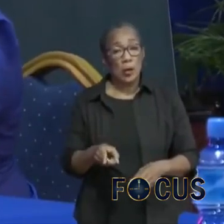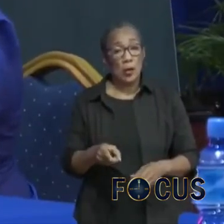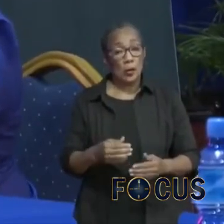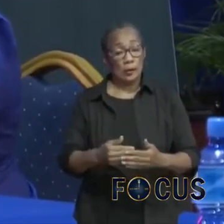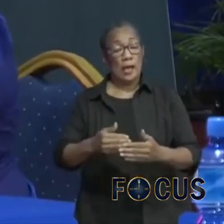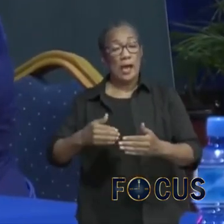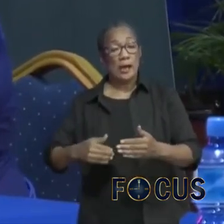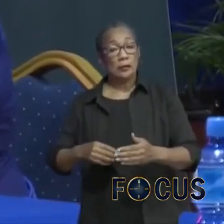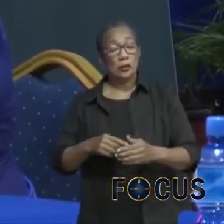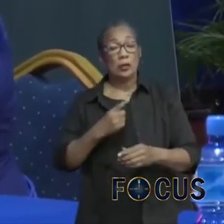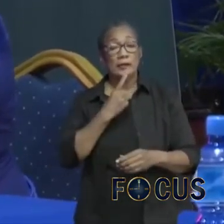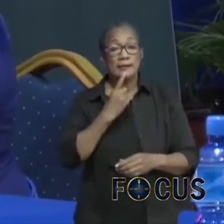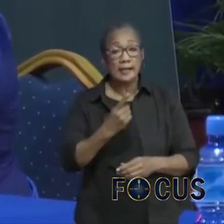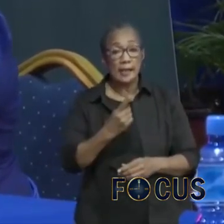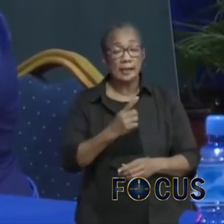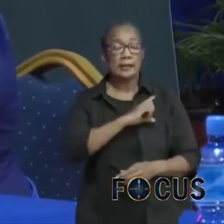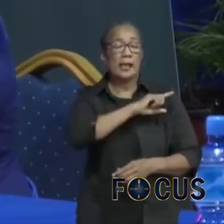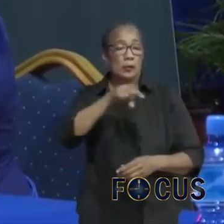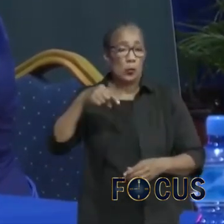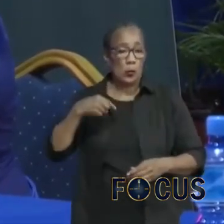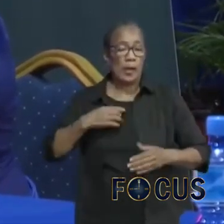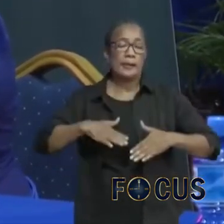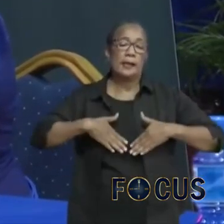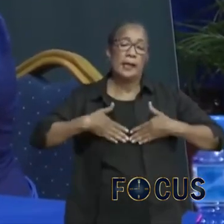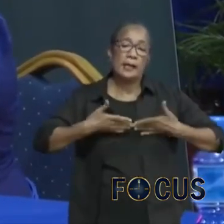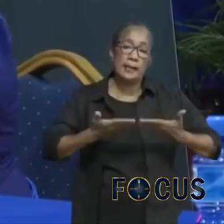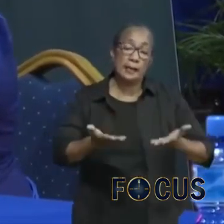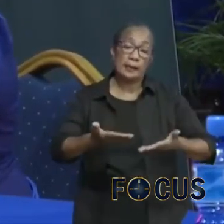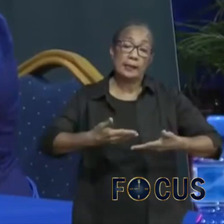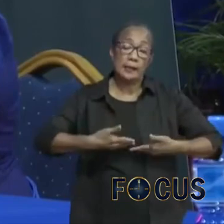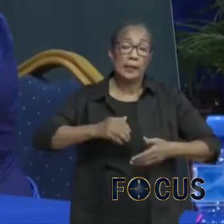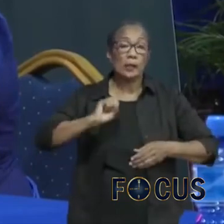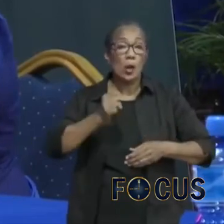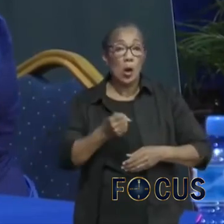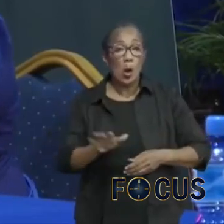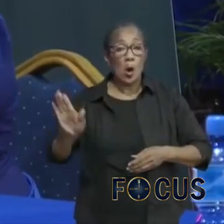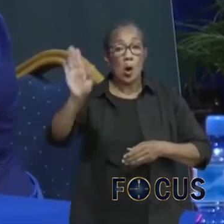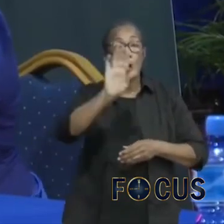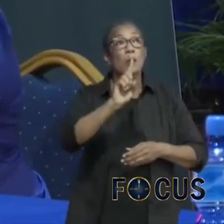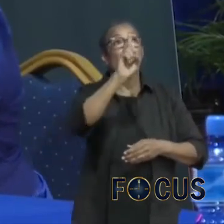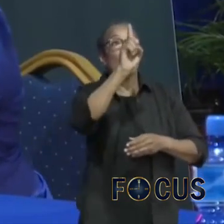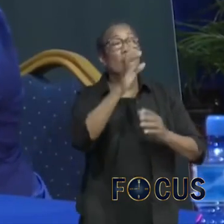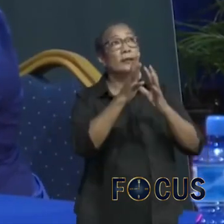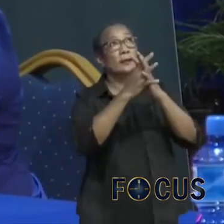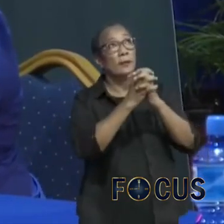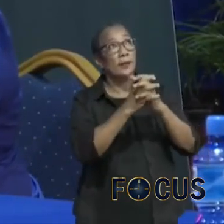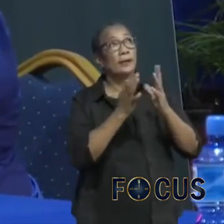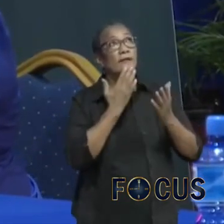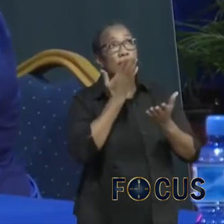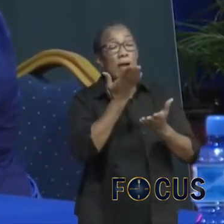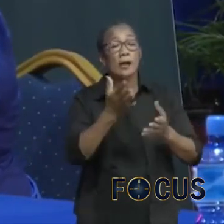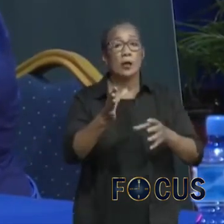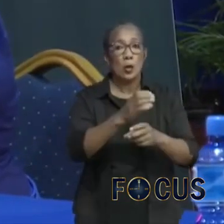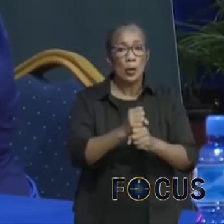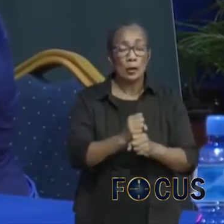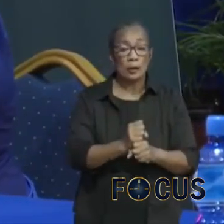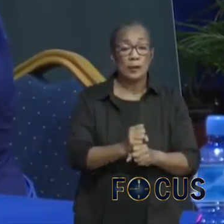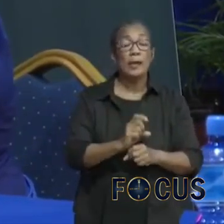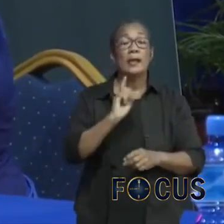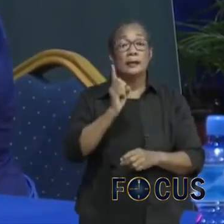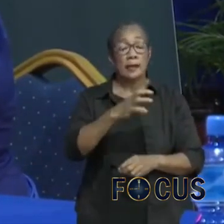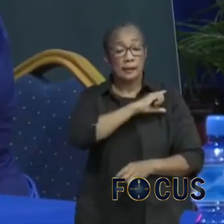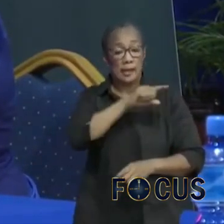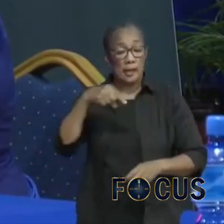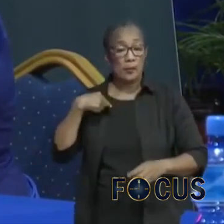achtergrond zeggen dat wij de gelegenheid moeten hebben om onze Heer en Heiland aan te roepen. Dat hebben wij dus met